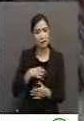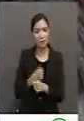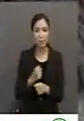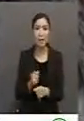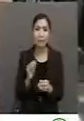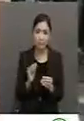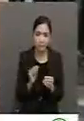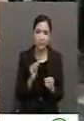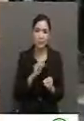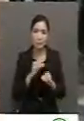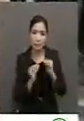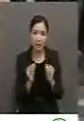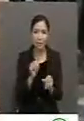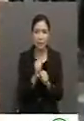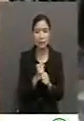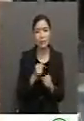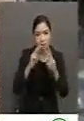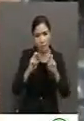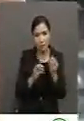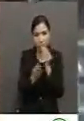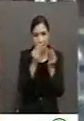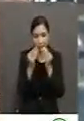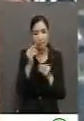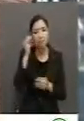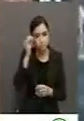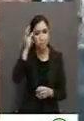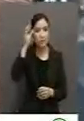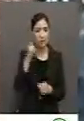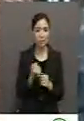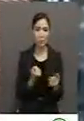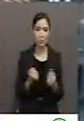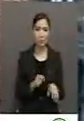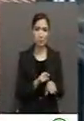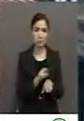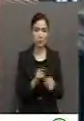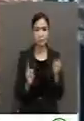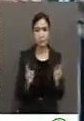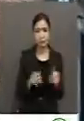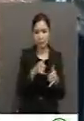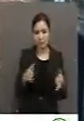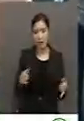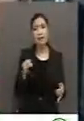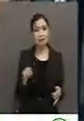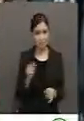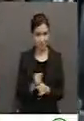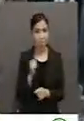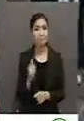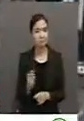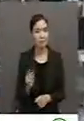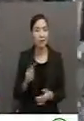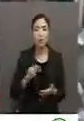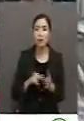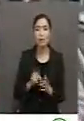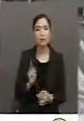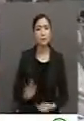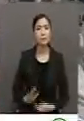จะเป็นนักประดิษฐ์แต่ได้ศึกษาเรียนรู้จนสามารถสร้างรถถังและหุ่นยนต์จากเศษเหล็กขึ้นมาได้นี่ถือว่าเ